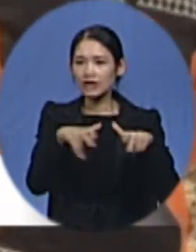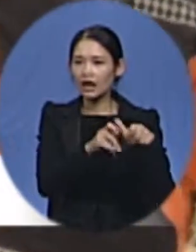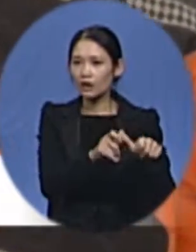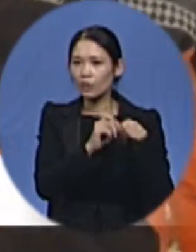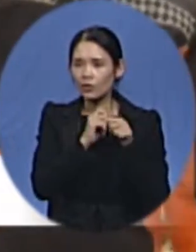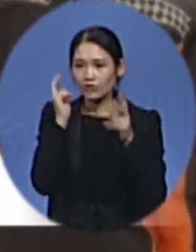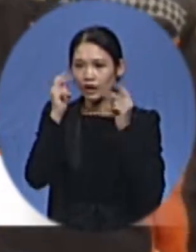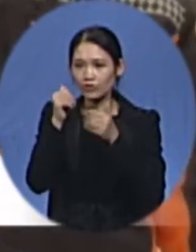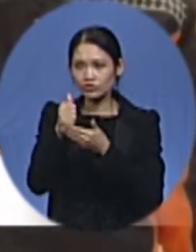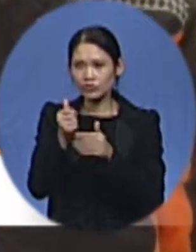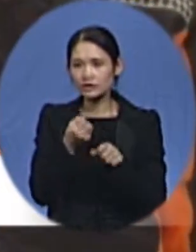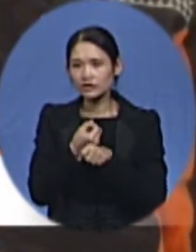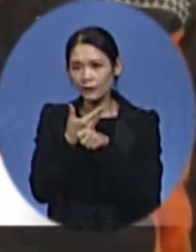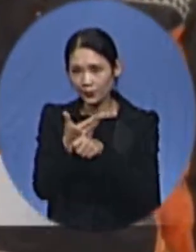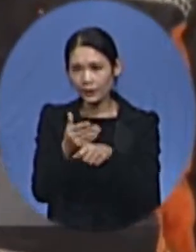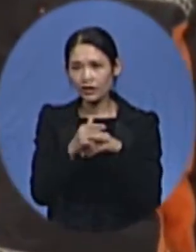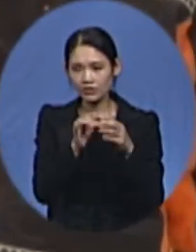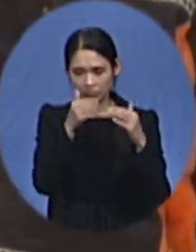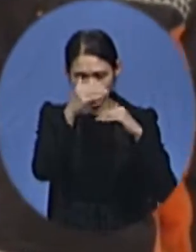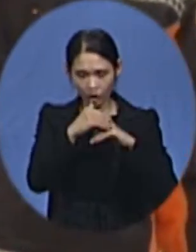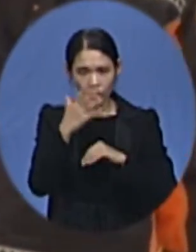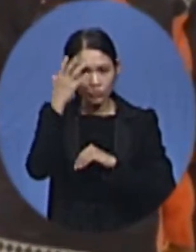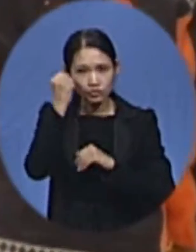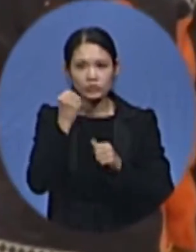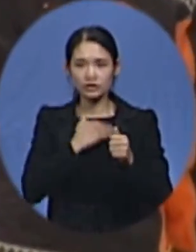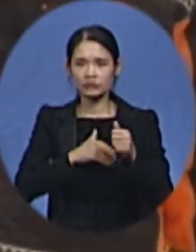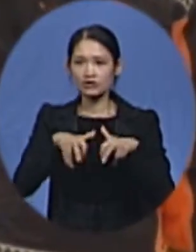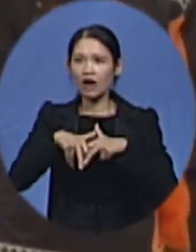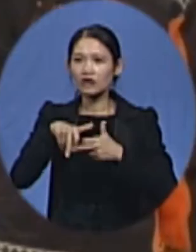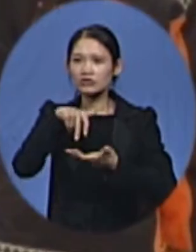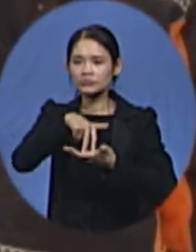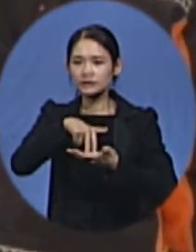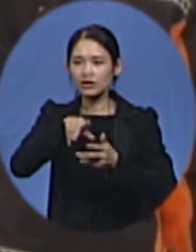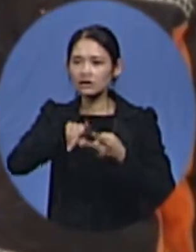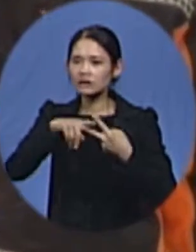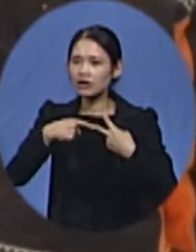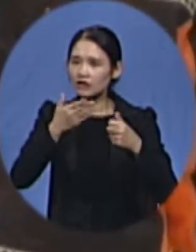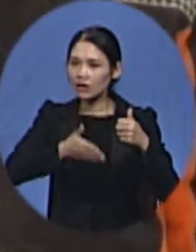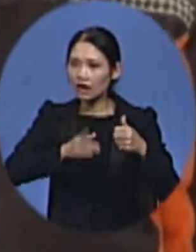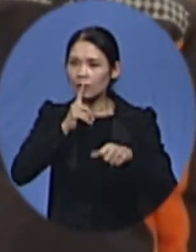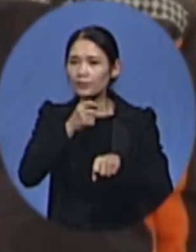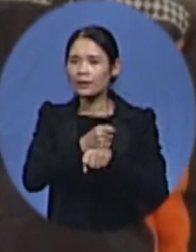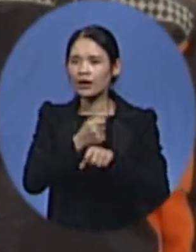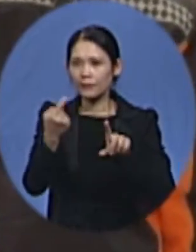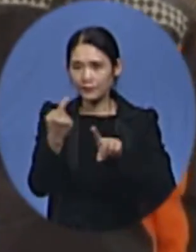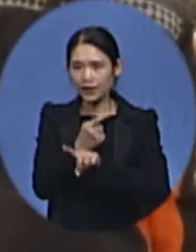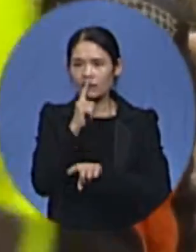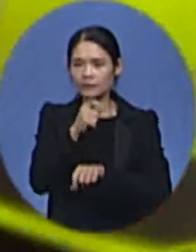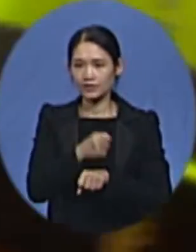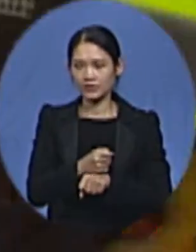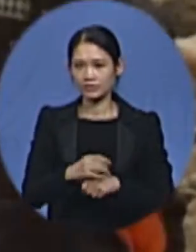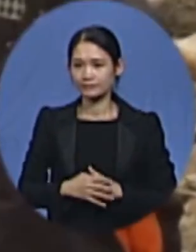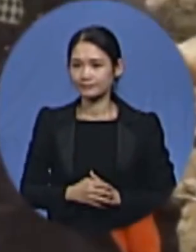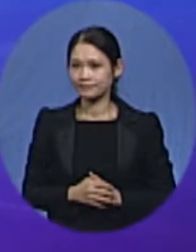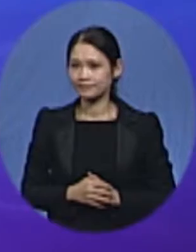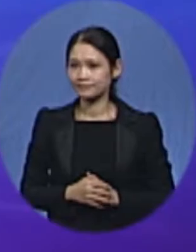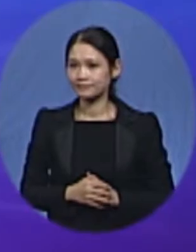사업주에게 전달하고 그 내용을 숙지해 장애인의 입장을 이해할 수 있도록 조치해야 한다고 주장했습니다.